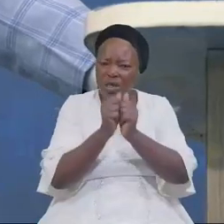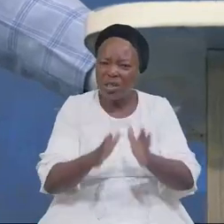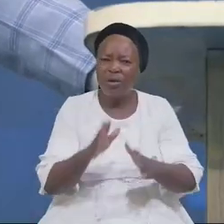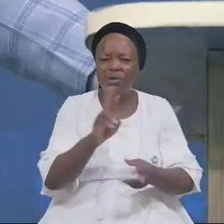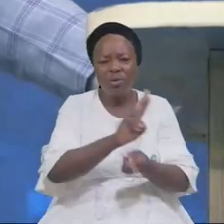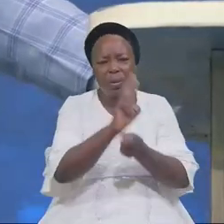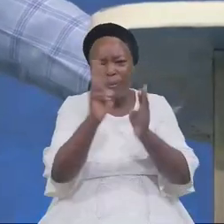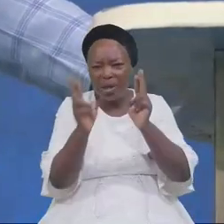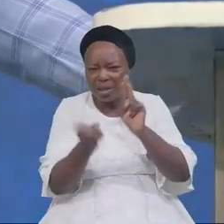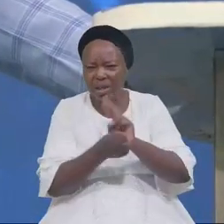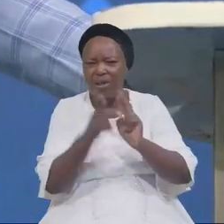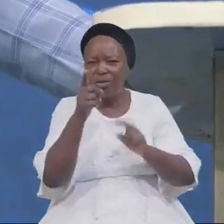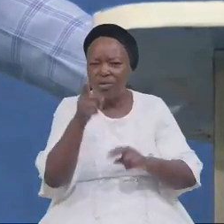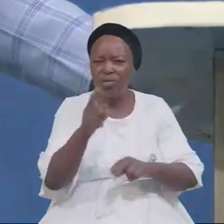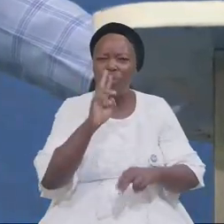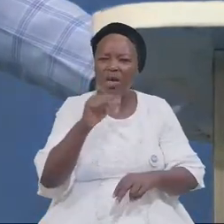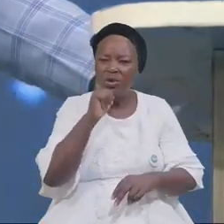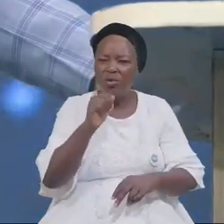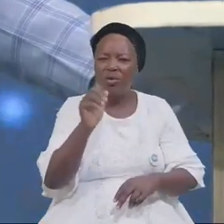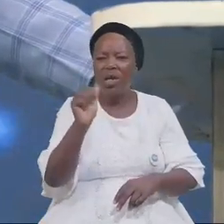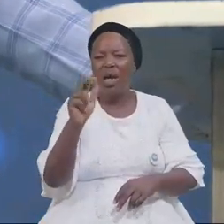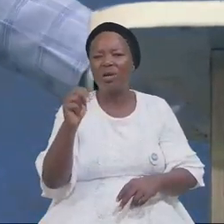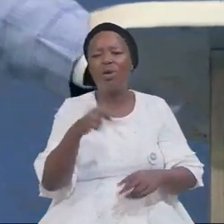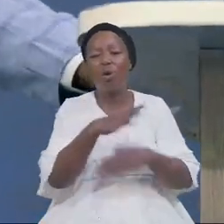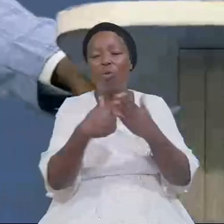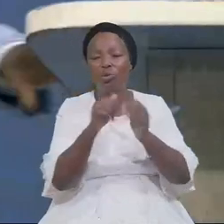repentance, vous n'êtes pas un chrétien entier.